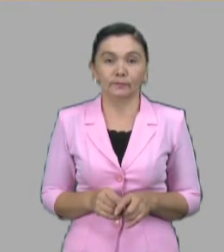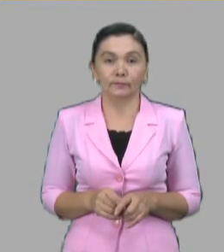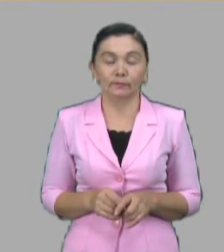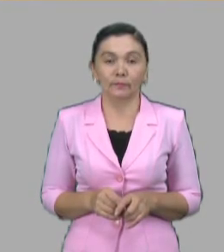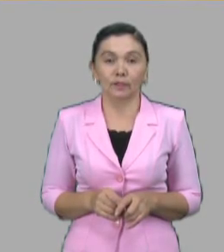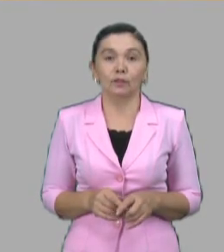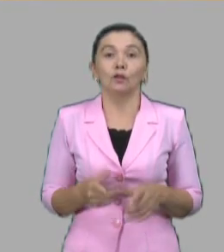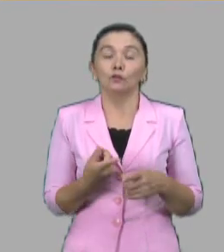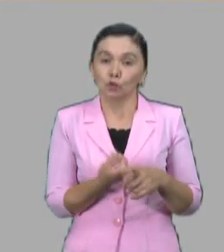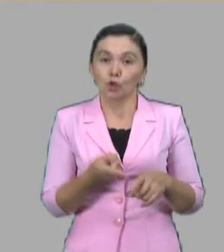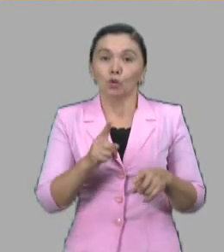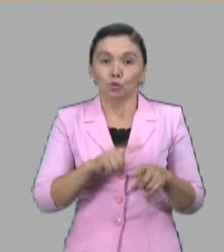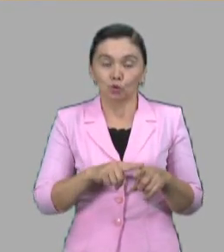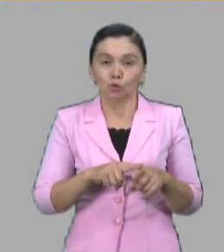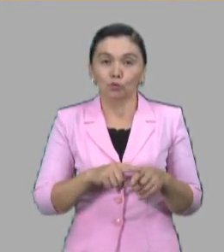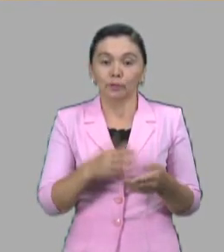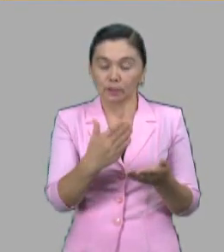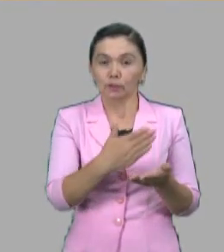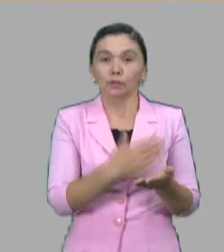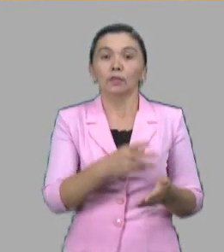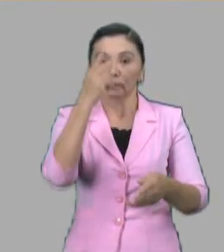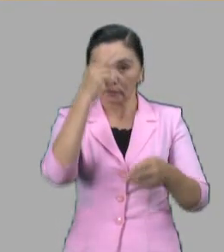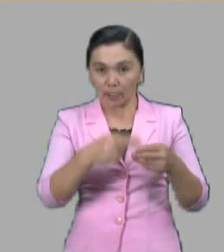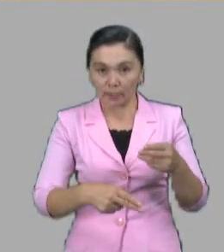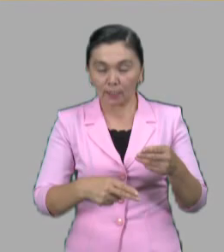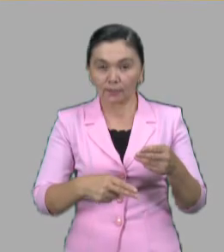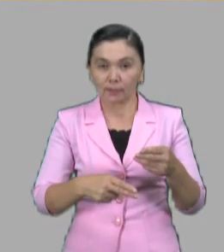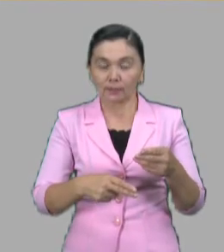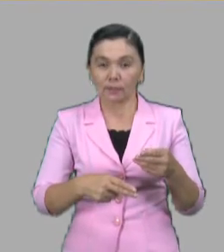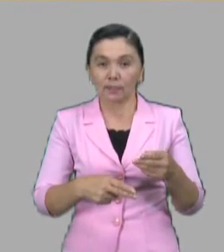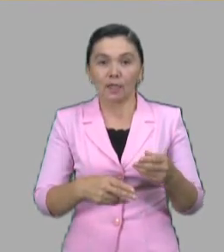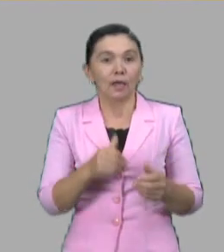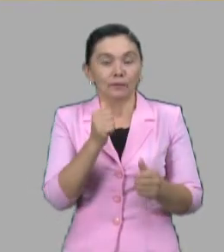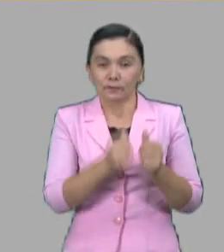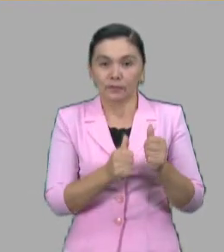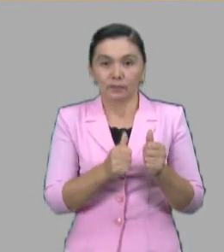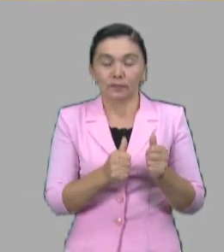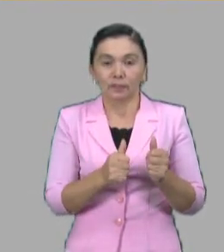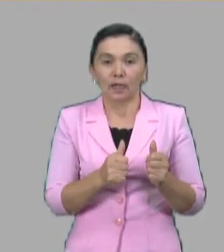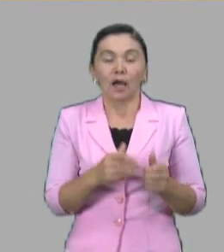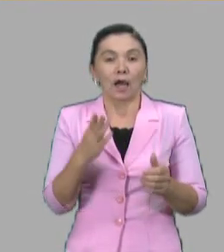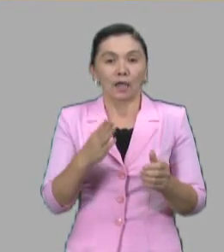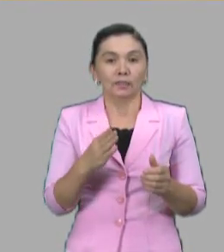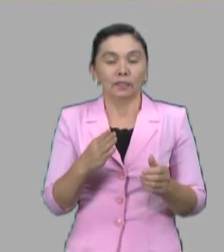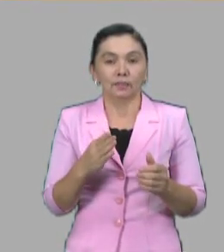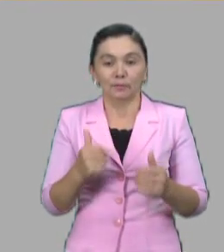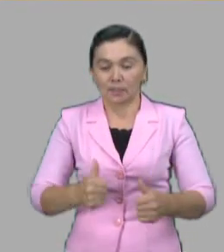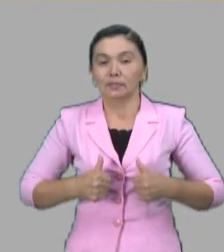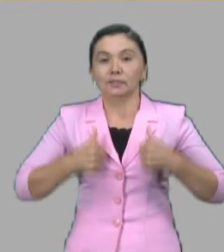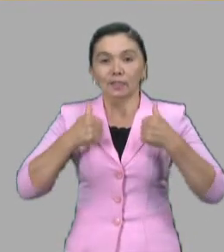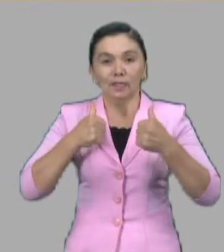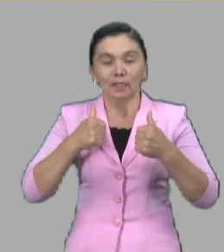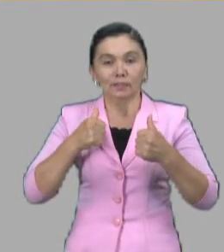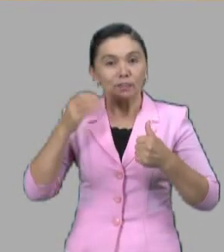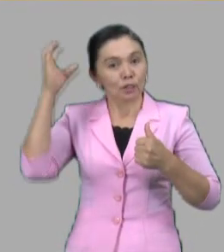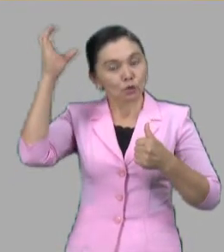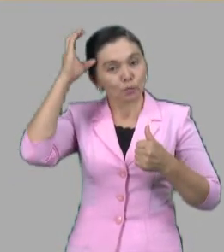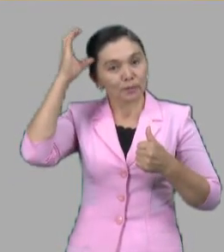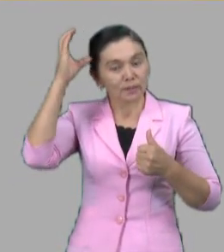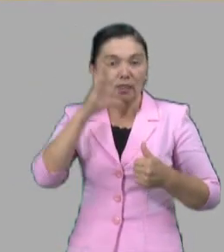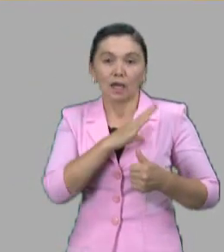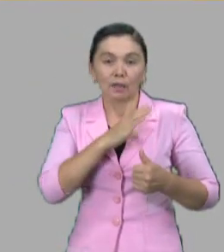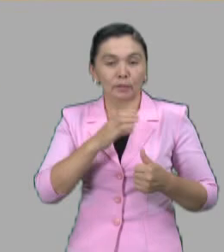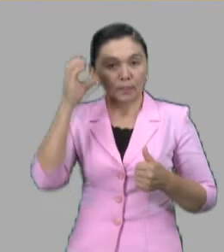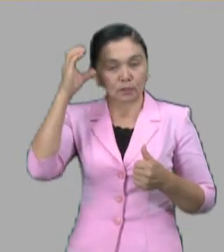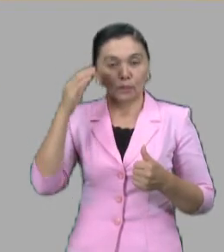Ушуну менен сабагыбыз аяктады. Дайымкыдай эле билимге умтулган, билимдүү окуучулардан